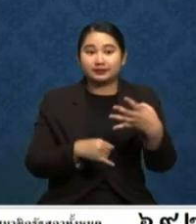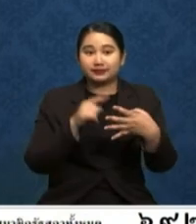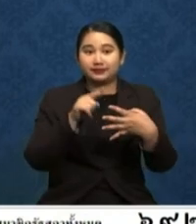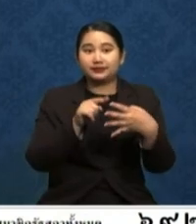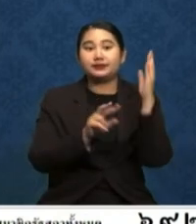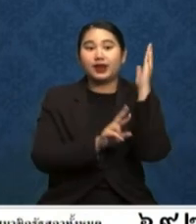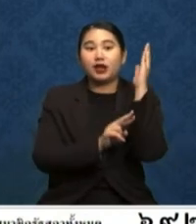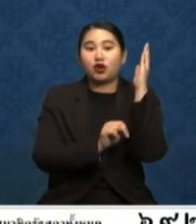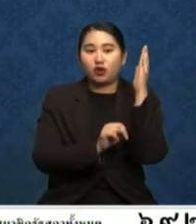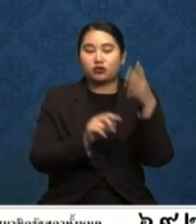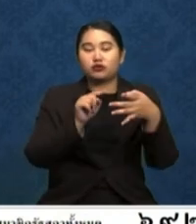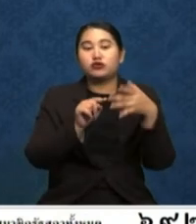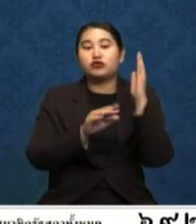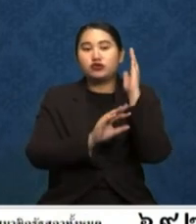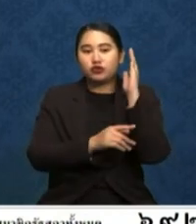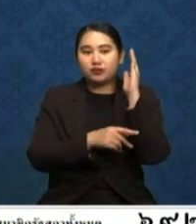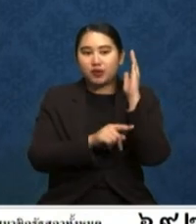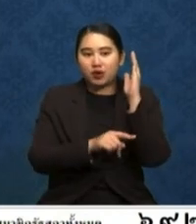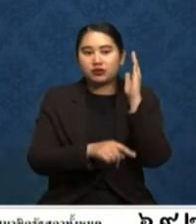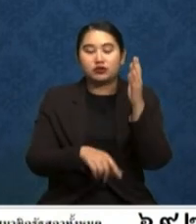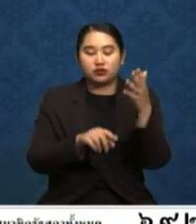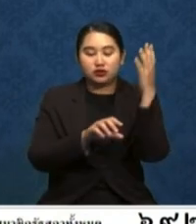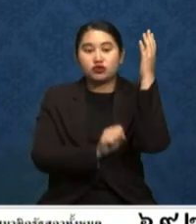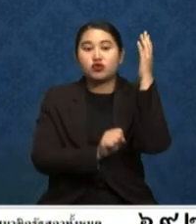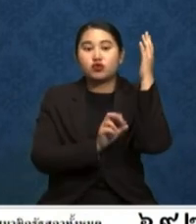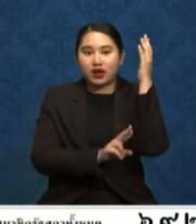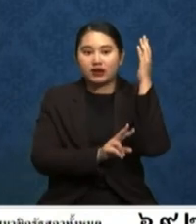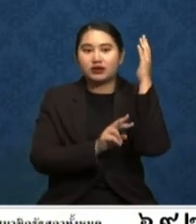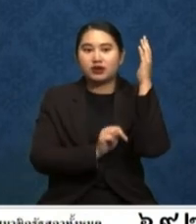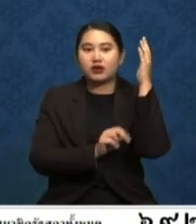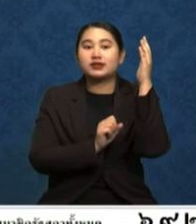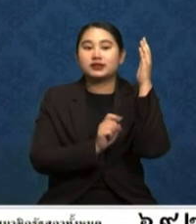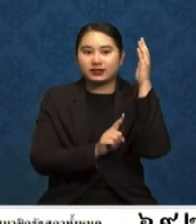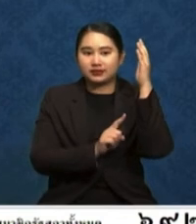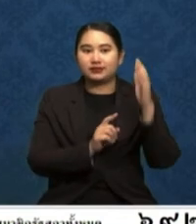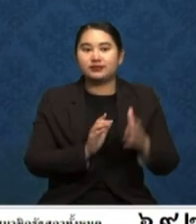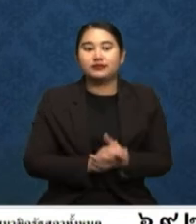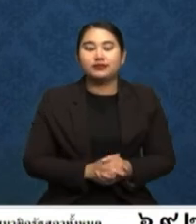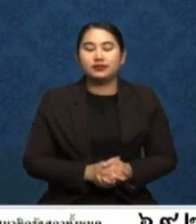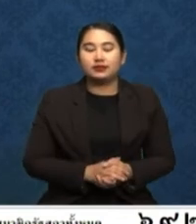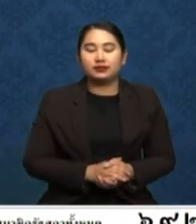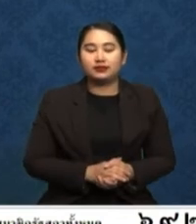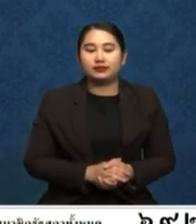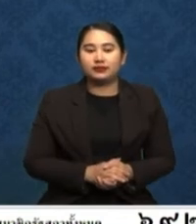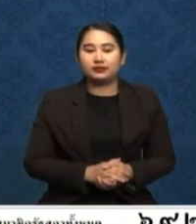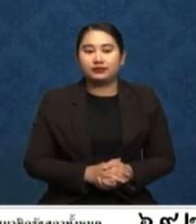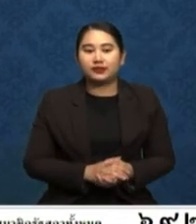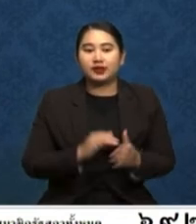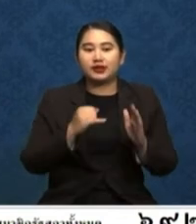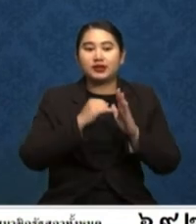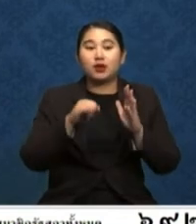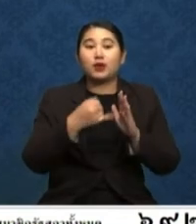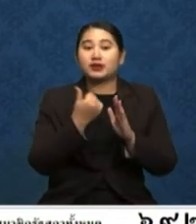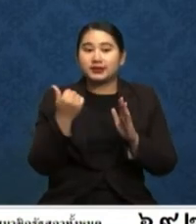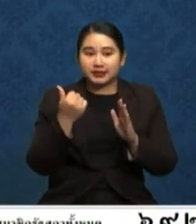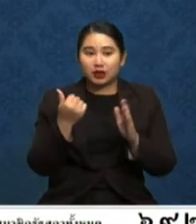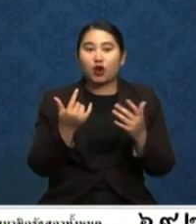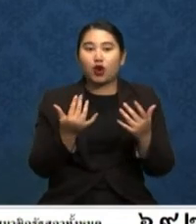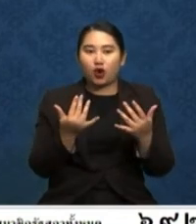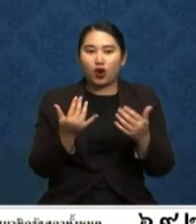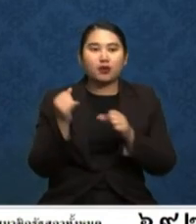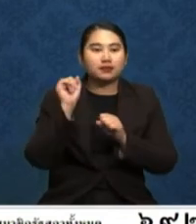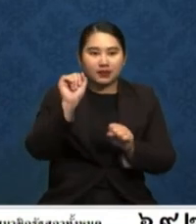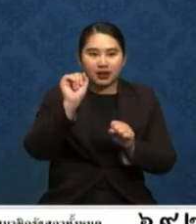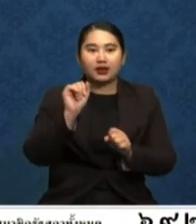ระนองชุมพรสุราษฎร์ธานีและนครศรีธรรมราชจังหวัดอื่นๆในภาคใต้ก็จะประกาศตามมา